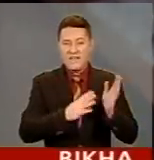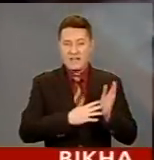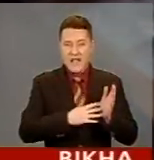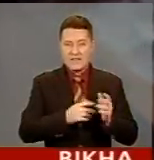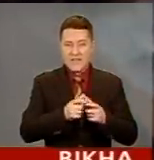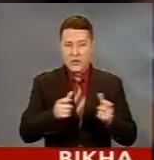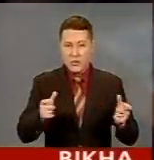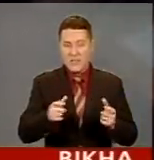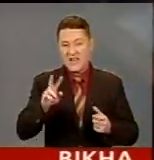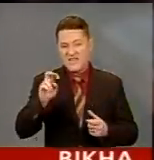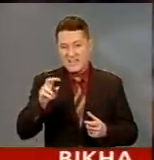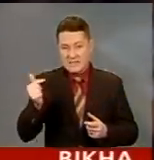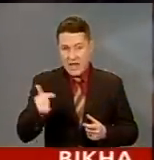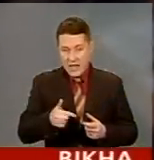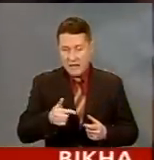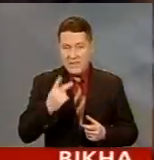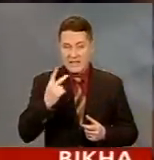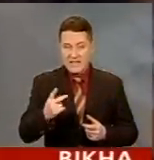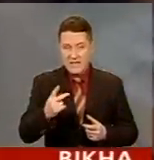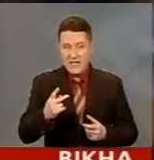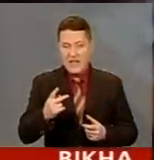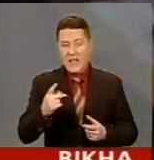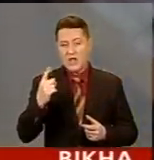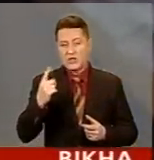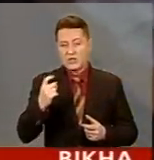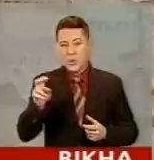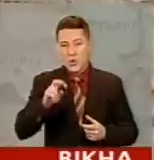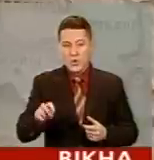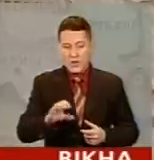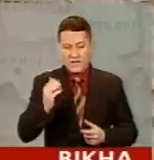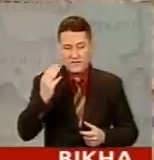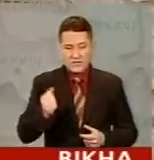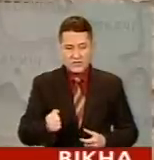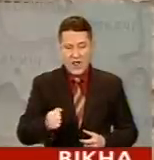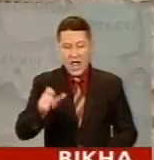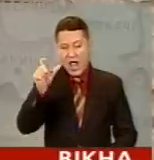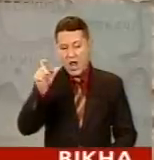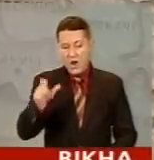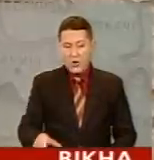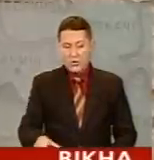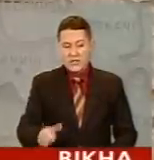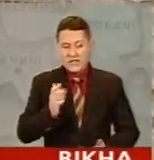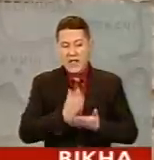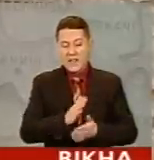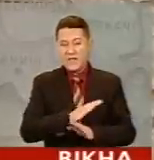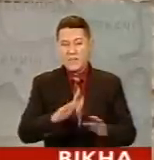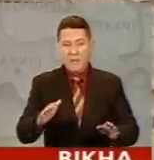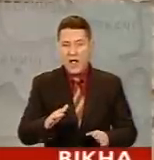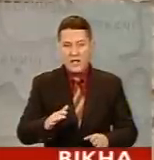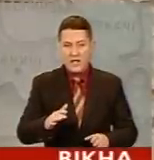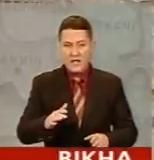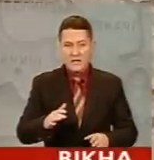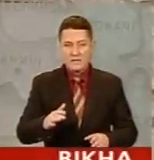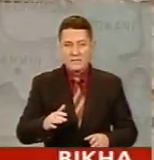номіналом 200 гривень, 2 купюри номіналом 100 доларів США. Людина не має жодних заперечень